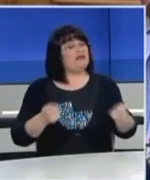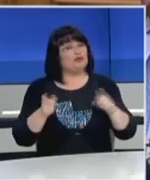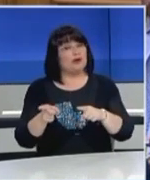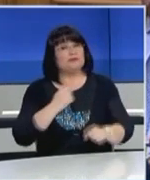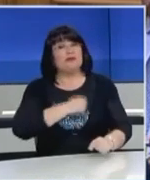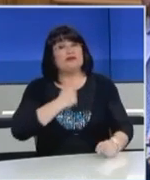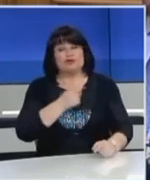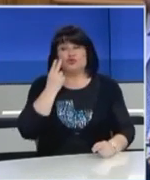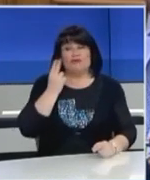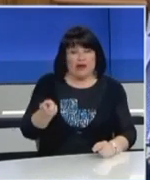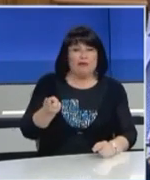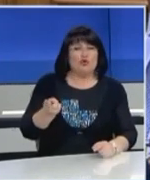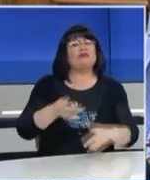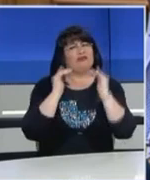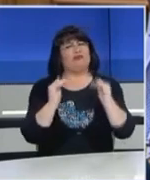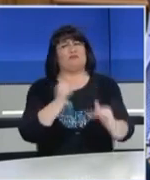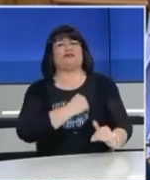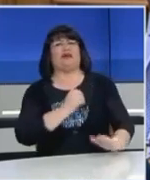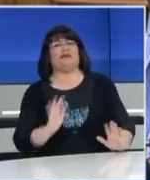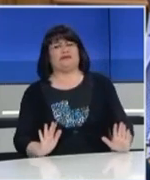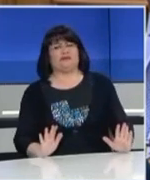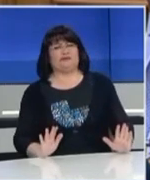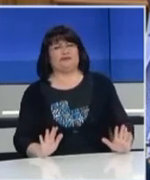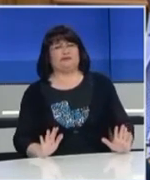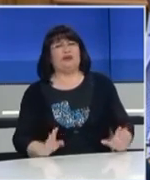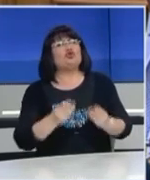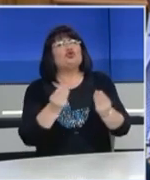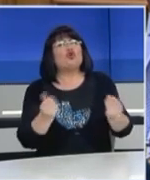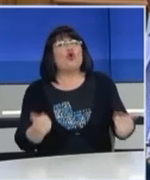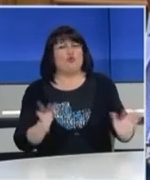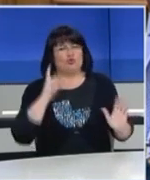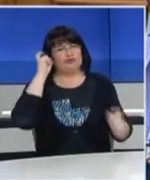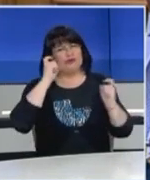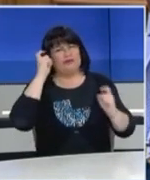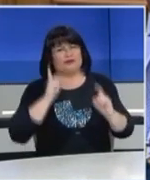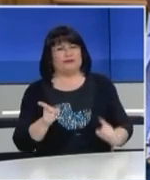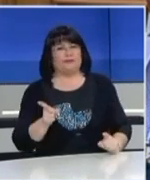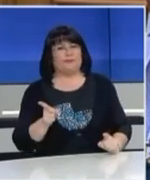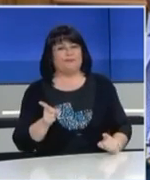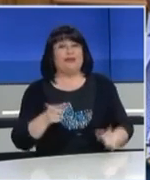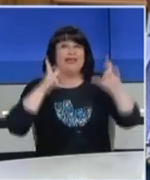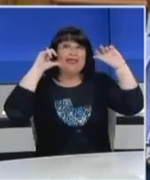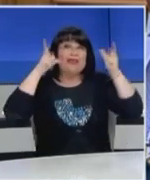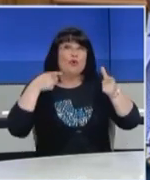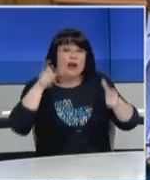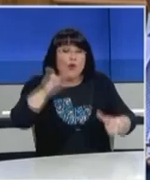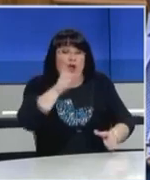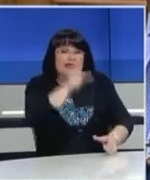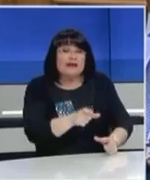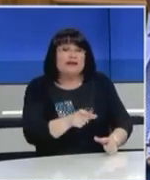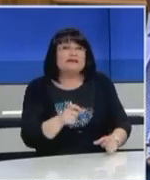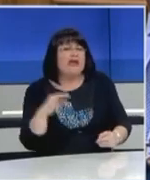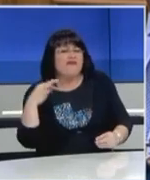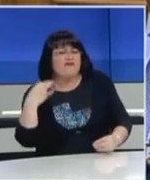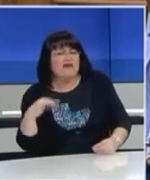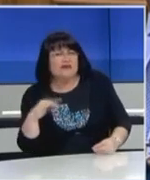και δυστυχώς βλέπω ότι εξακολουθείτε αυτές τις λογικές να μετράτε τη δημοκρατικότητα των